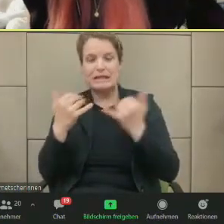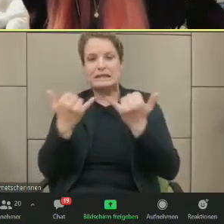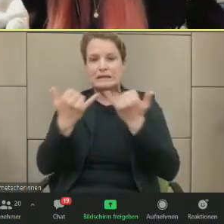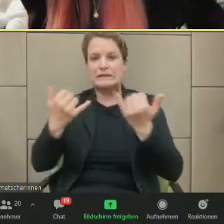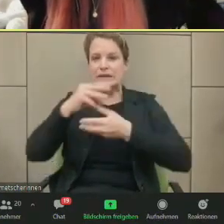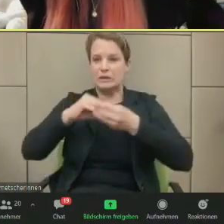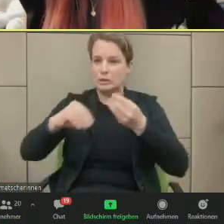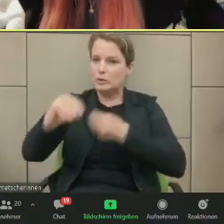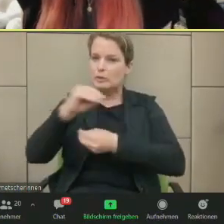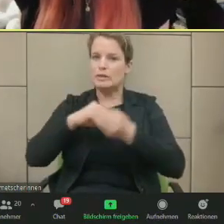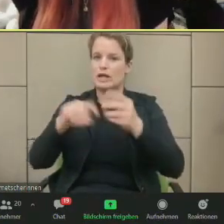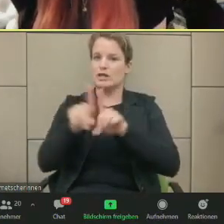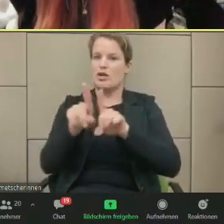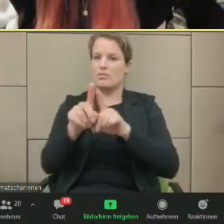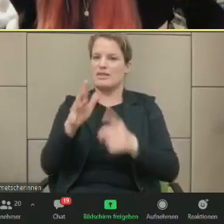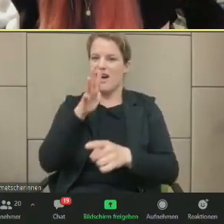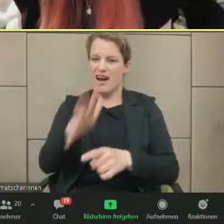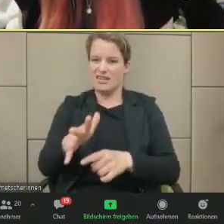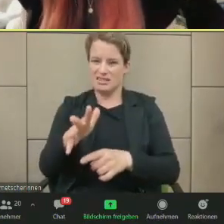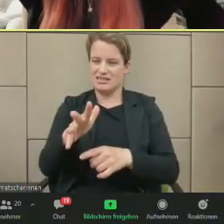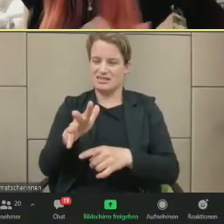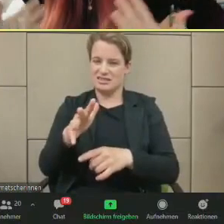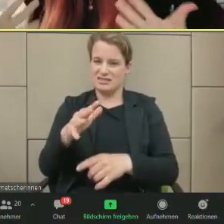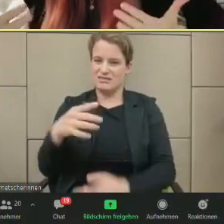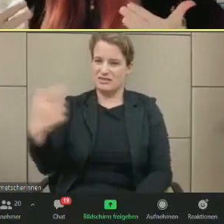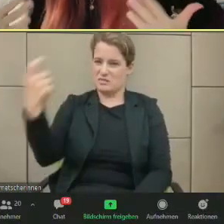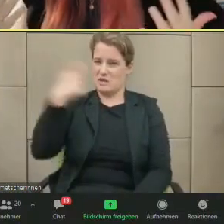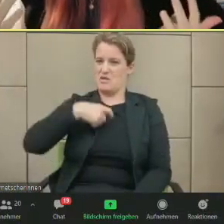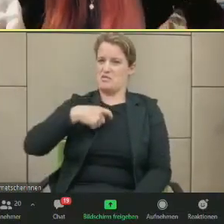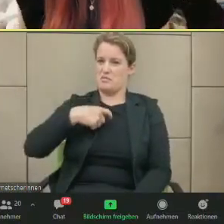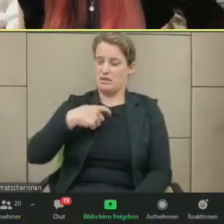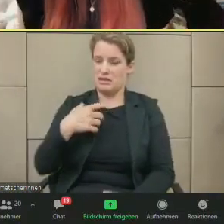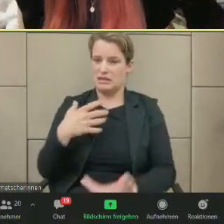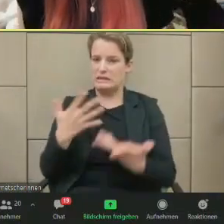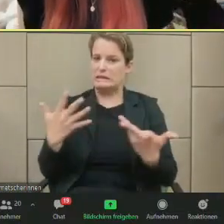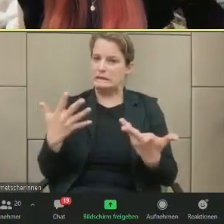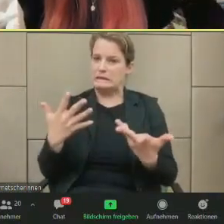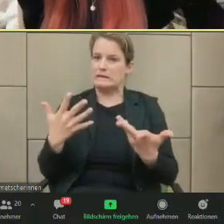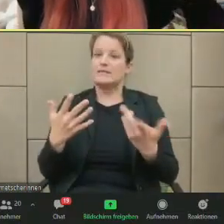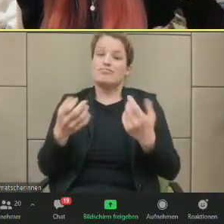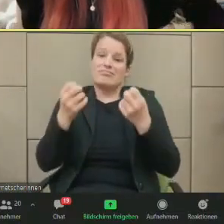um? Denn das kann natürlich auch passieren, wenn ich mich sehr offen